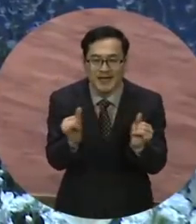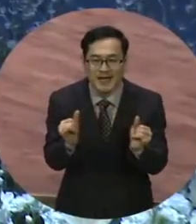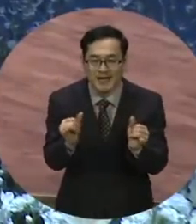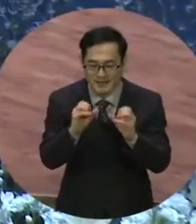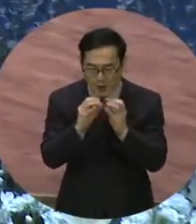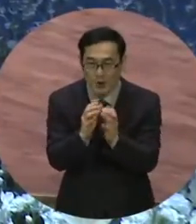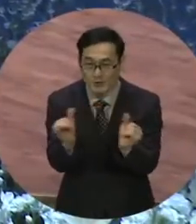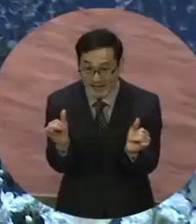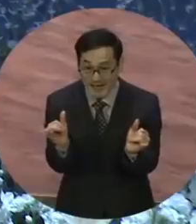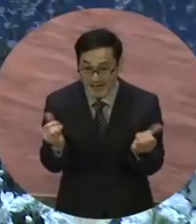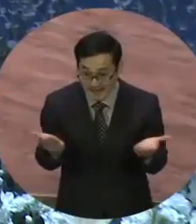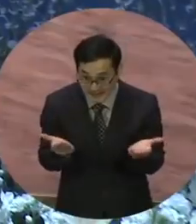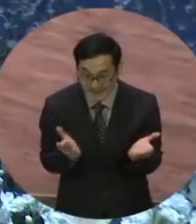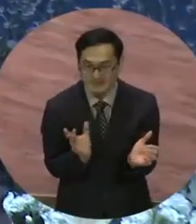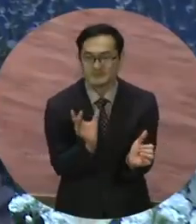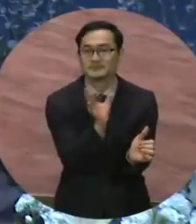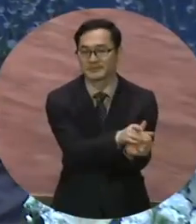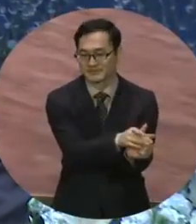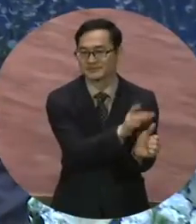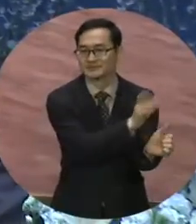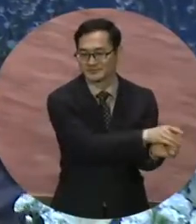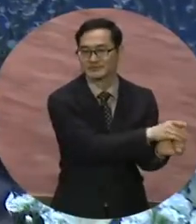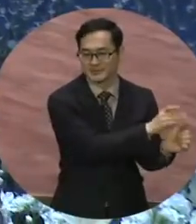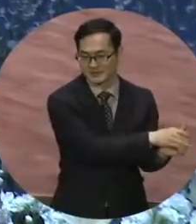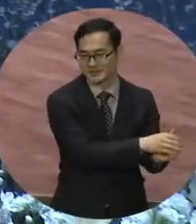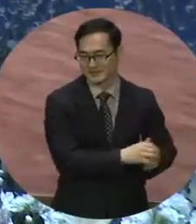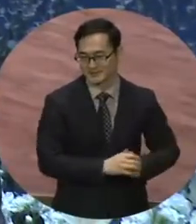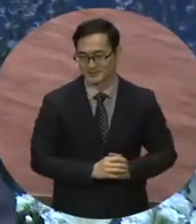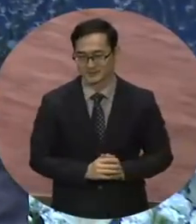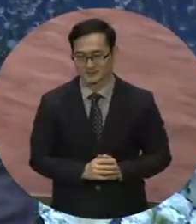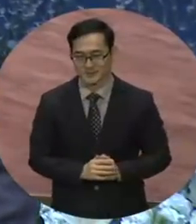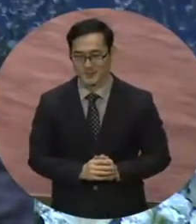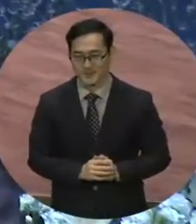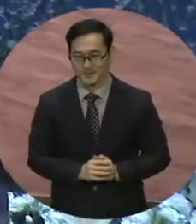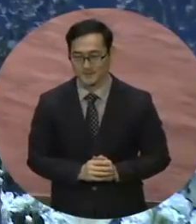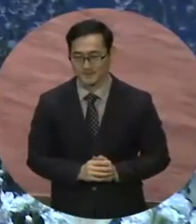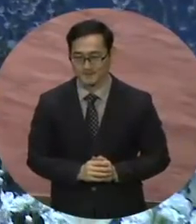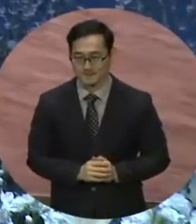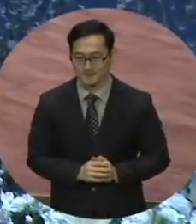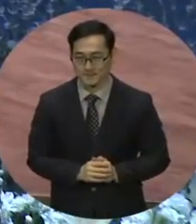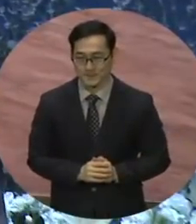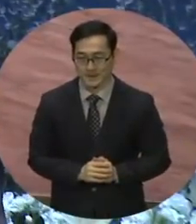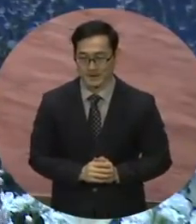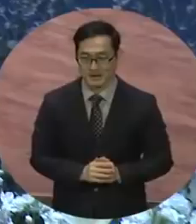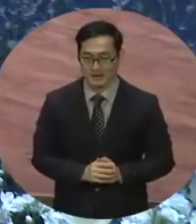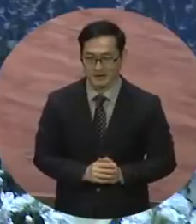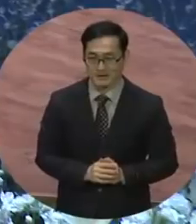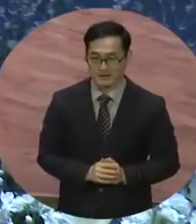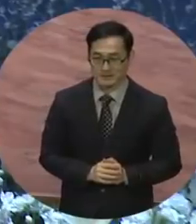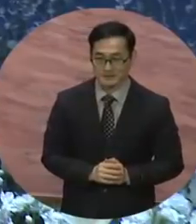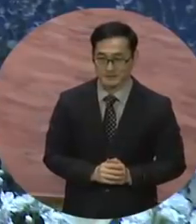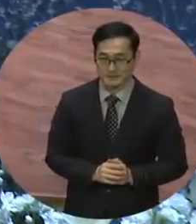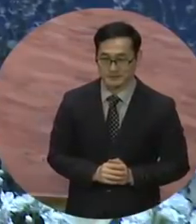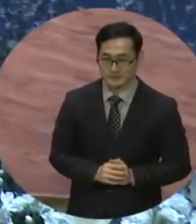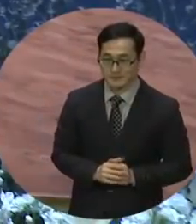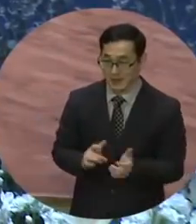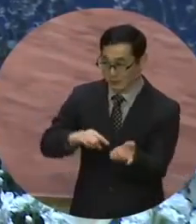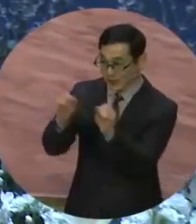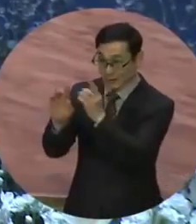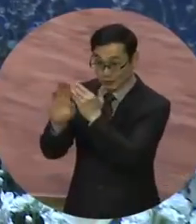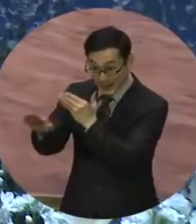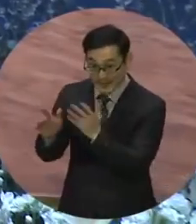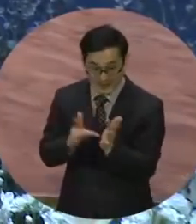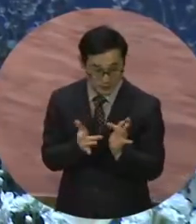미션을 제자들에게 그렇게 주셨습니다. 그런데 이제 부활하신 예수님께서 다시 만난 후에는